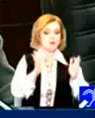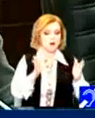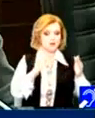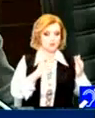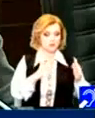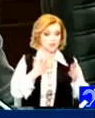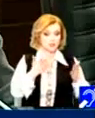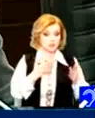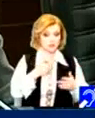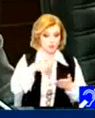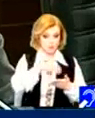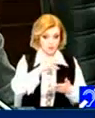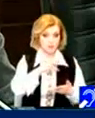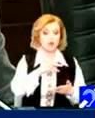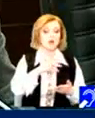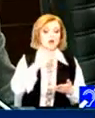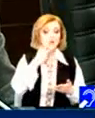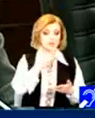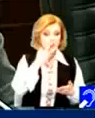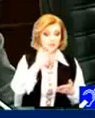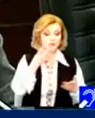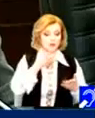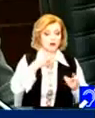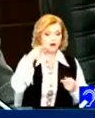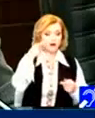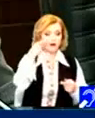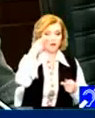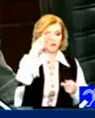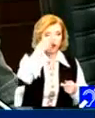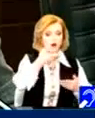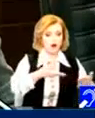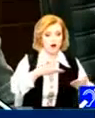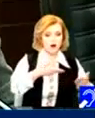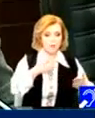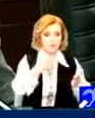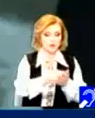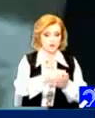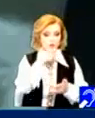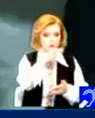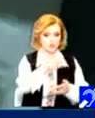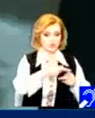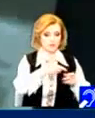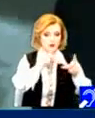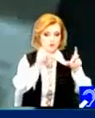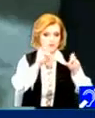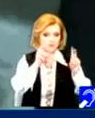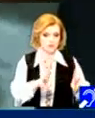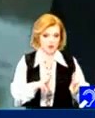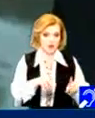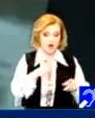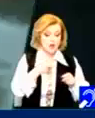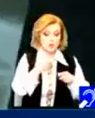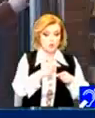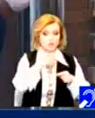cumpere un pachet de țigări trebuie să mergi kilometri până să ajungi la acea unitate comercială. Între timp, lista